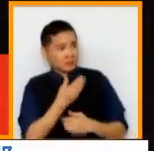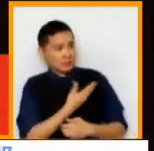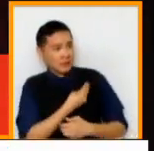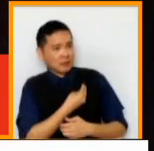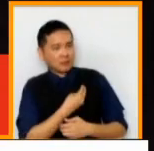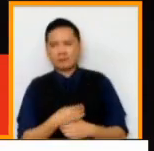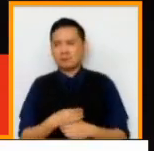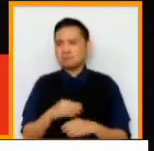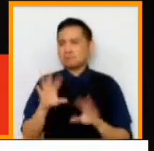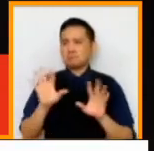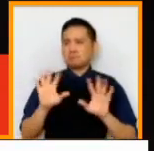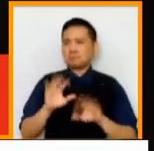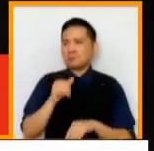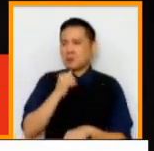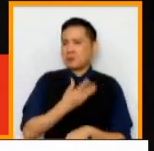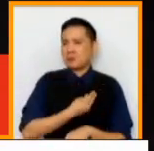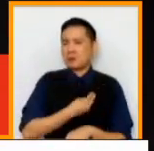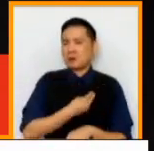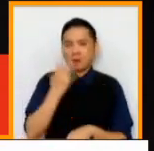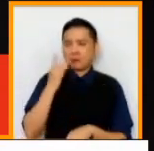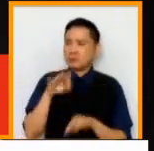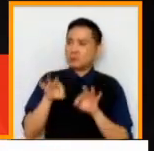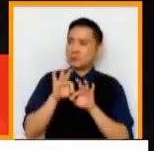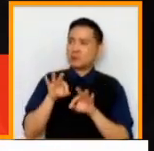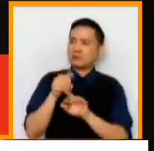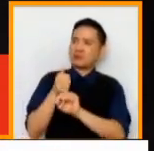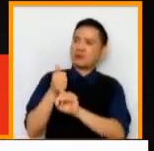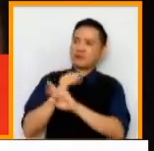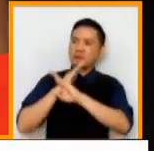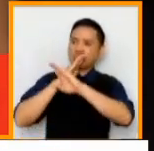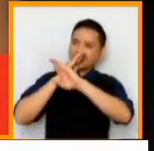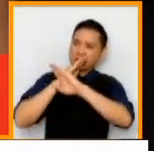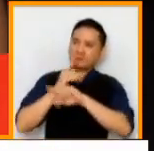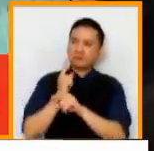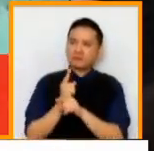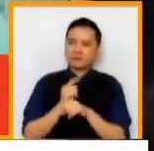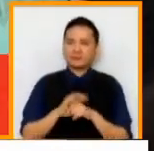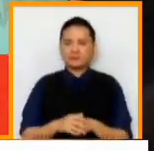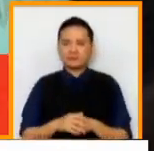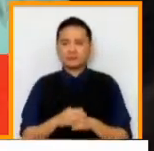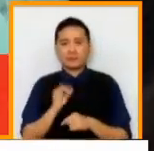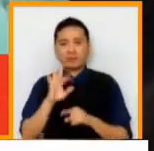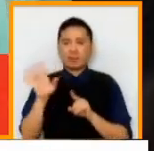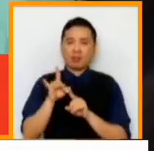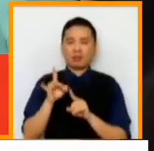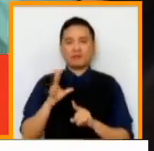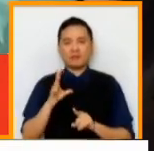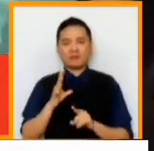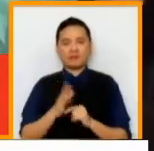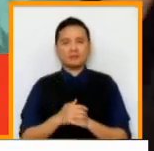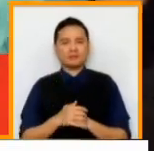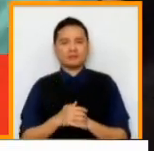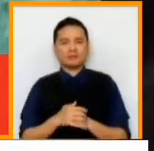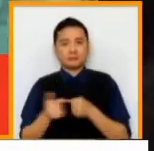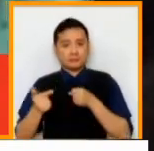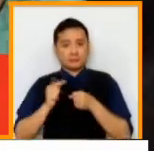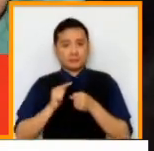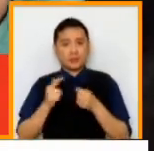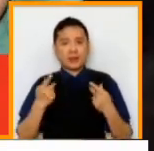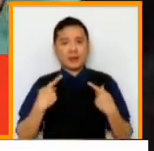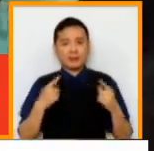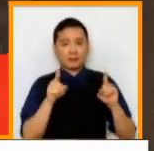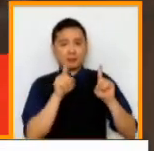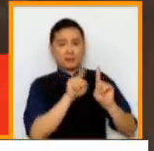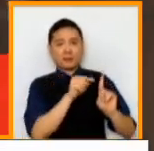nasa tao na lang din po ang protection noon. Kung talagang matatama ng sakit. May kasamang bata rin si Nanay Susi na galing pang